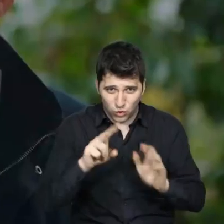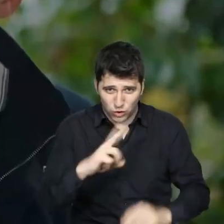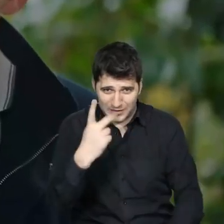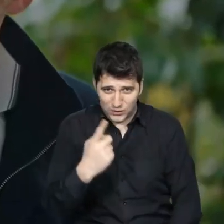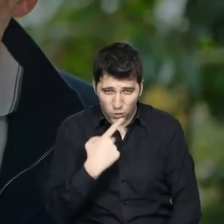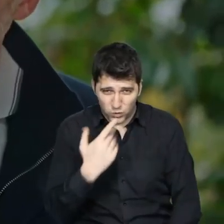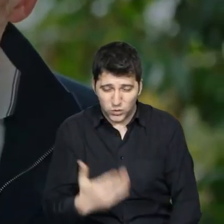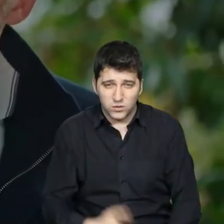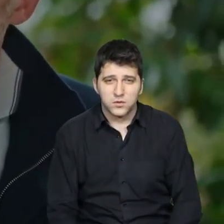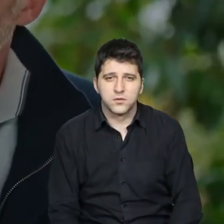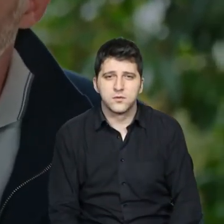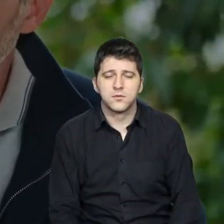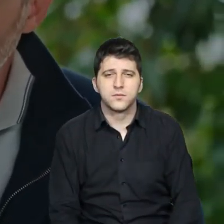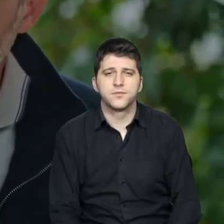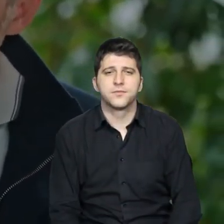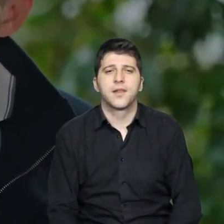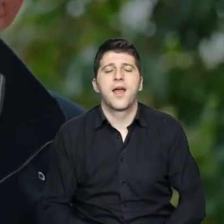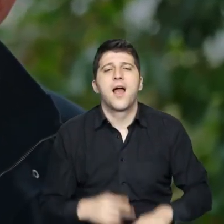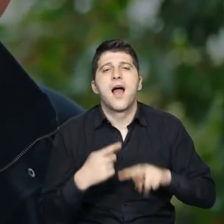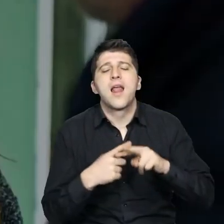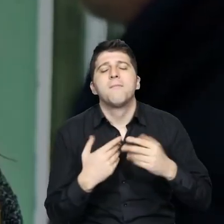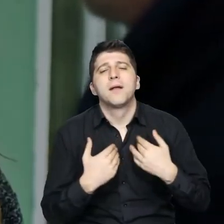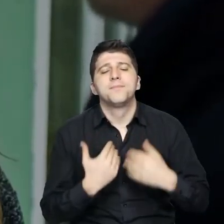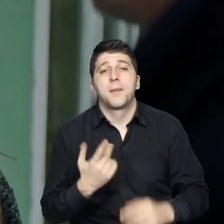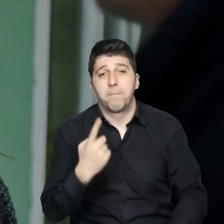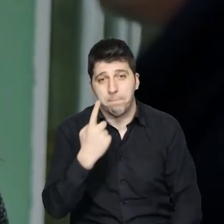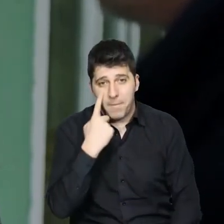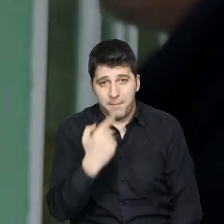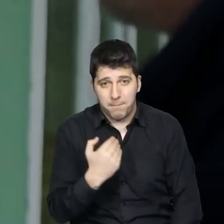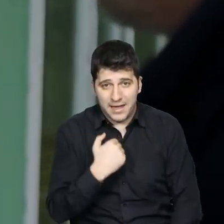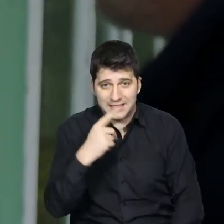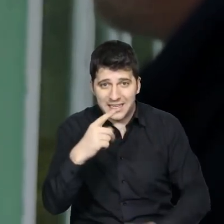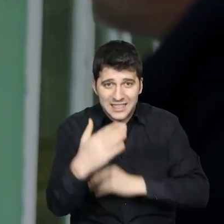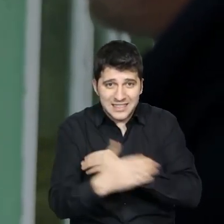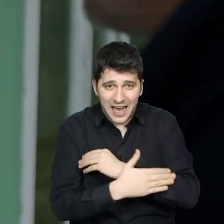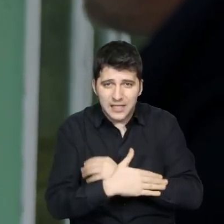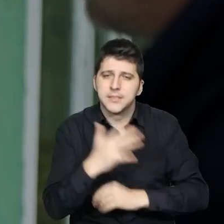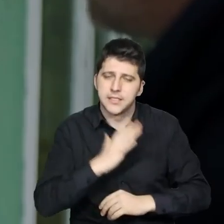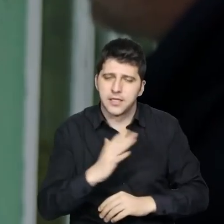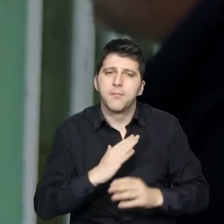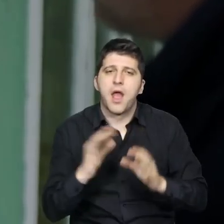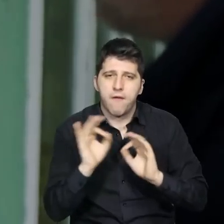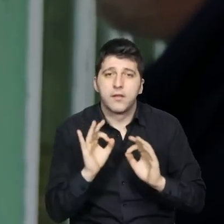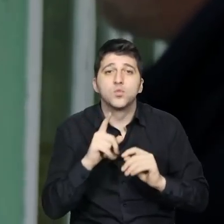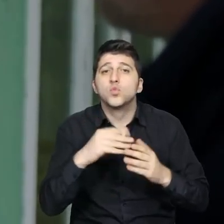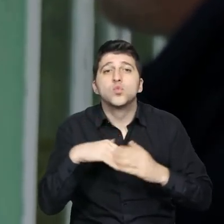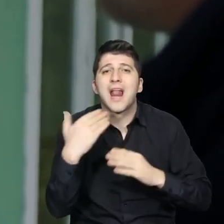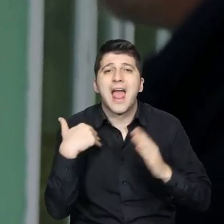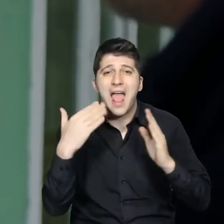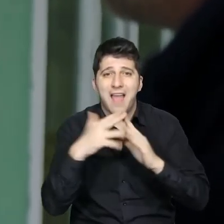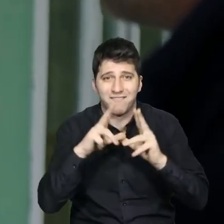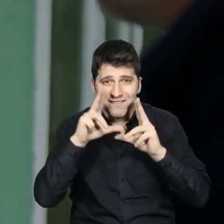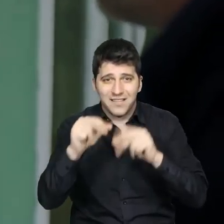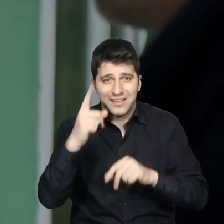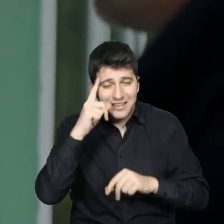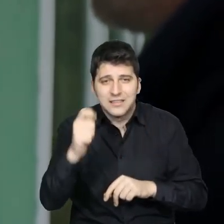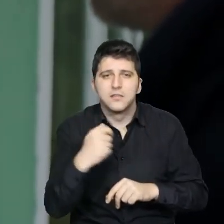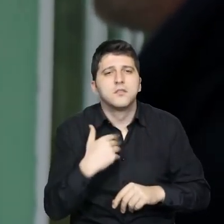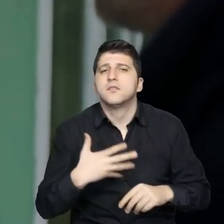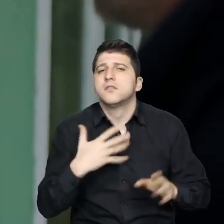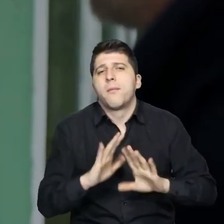diyorsun? Alev ben... Bak ben senden yardım istedim evet. Ama ondan sonra evinizde kalmak gibi bir talebim